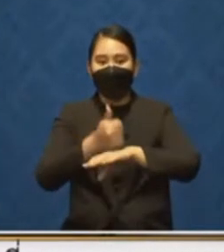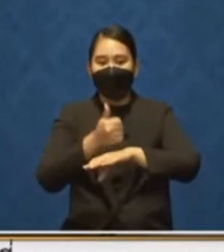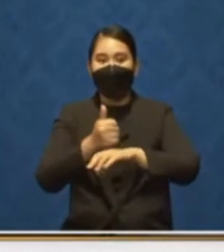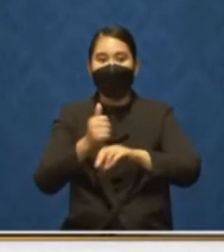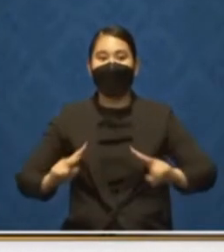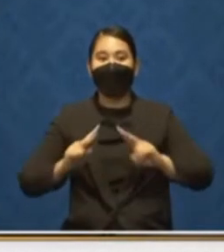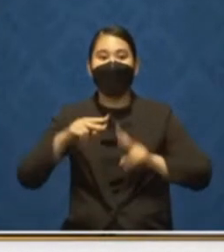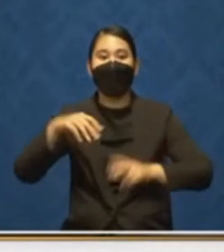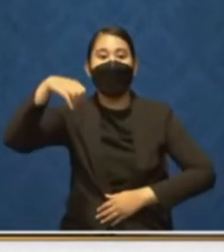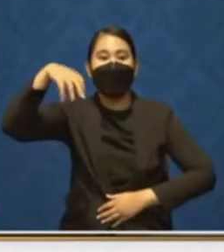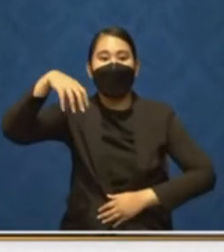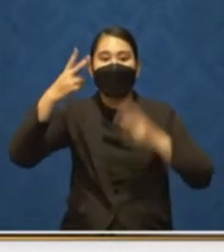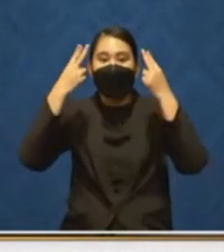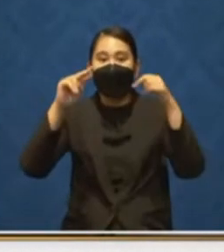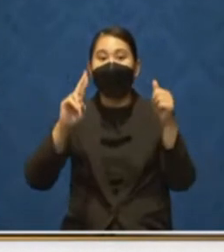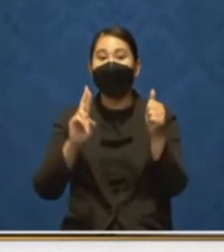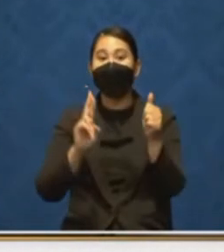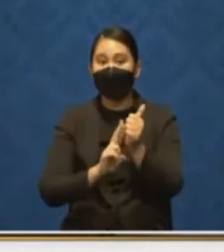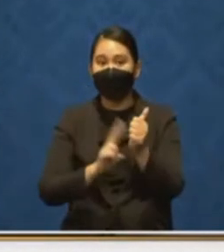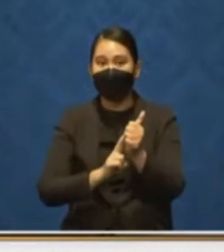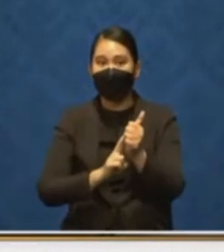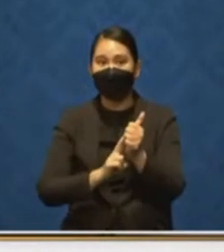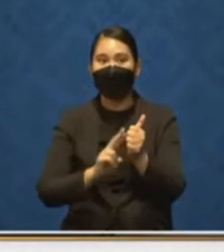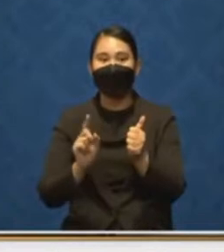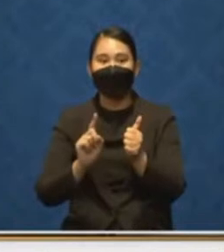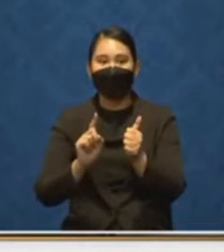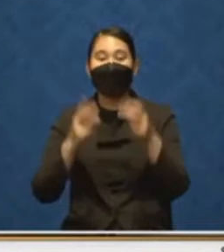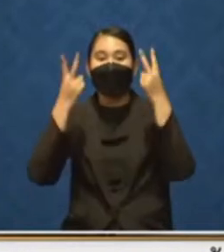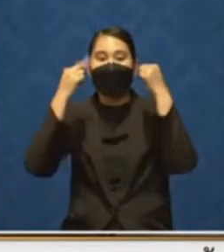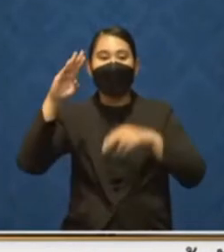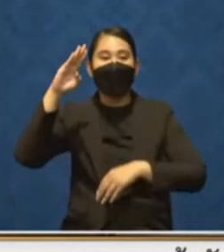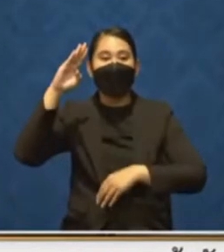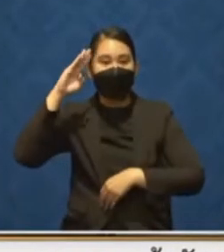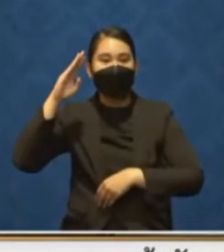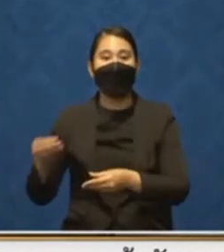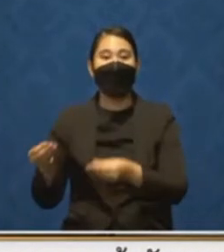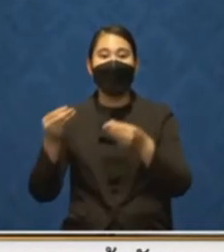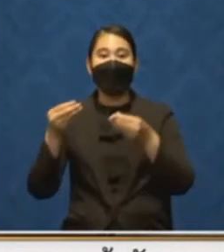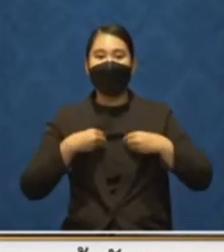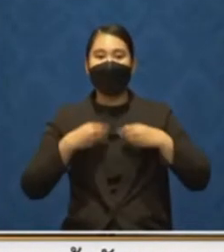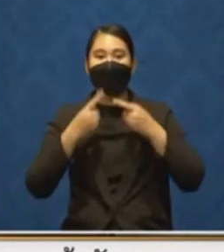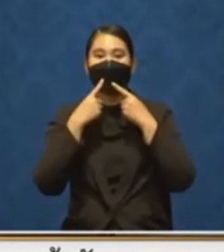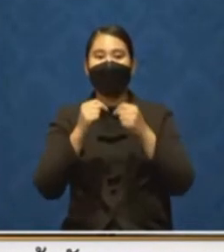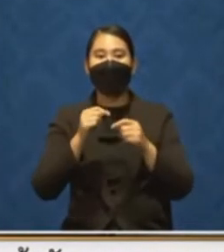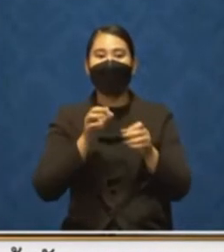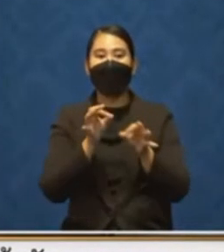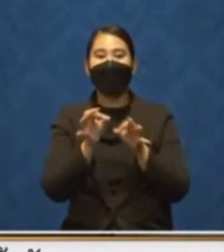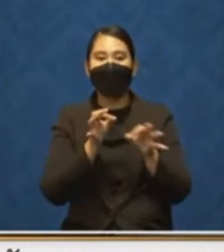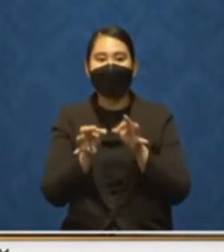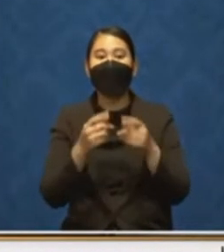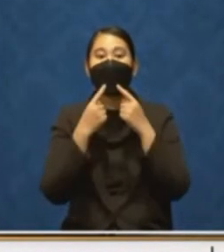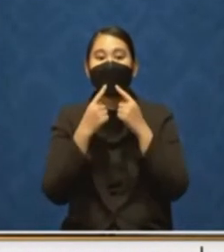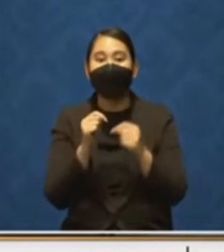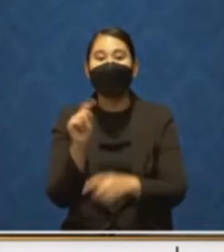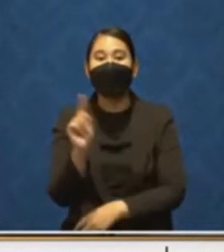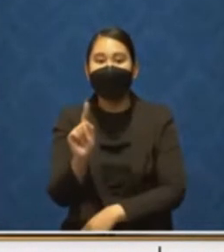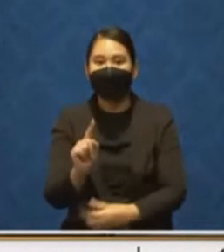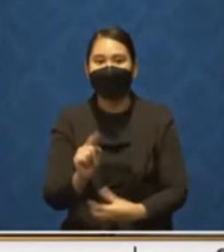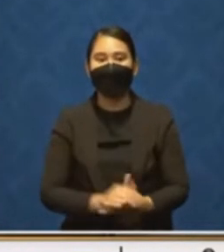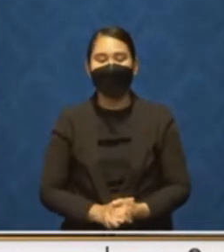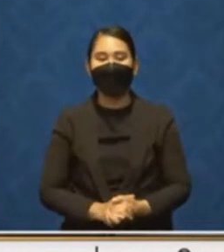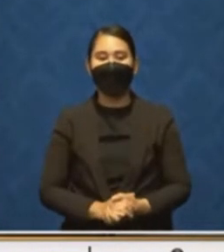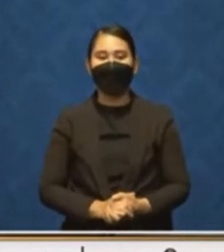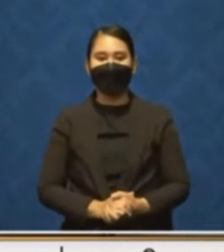พลังงานรองนายกรัฐรีได้รับการมอบหมายจากท่านพลเอกประยุทธ์จันทร์โอชานายกรัฐมนตรีให้มาชี้แจงก็ตอบอย่างนี้ครับว่า